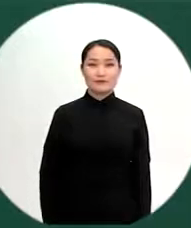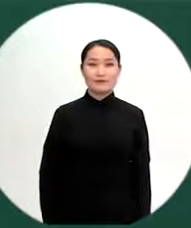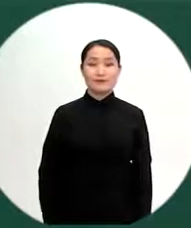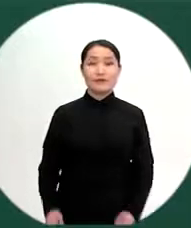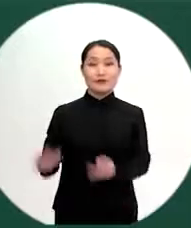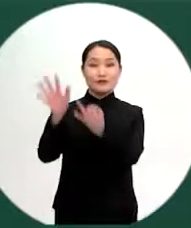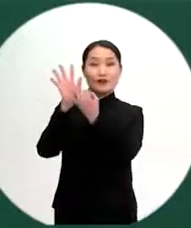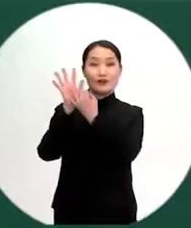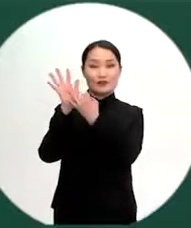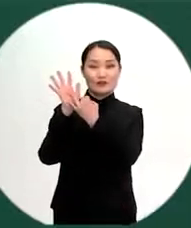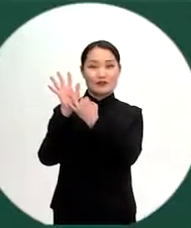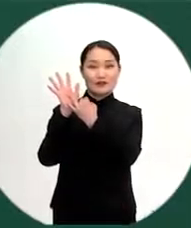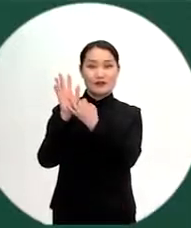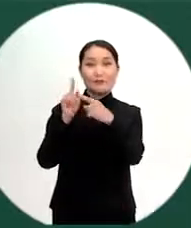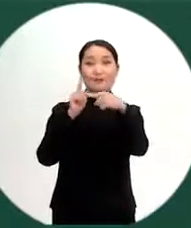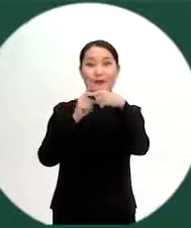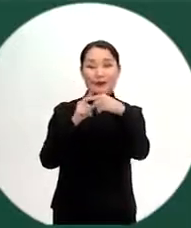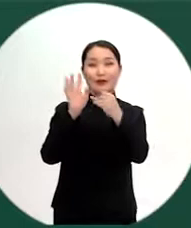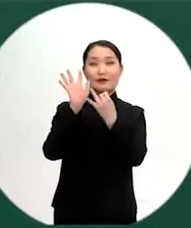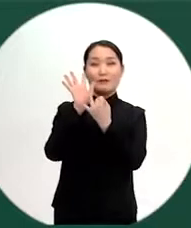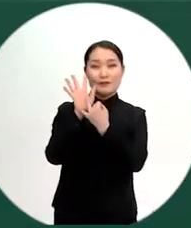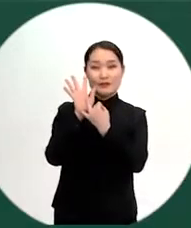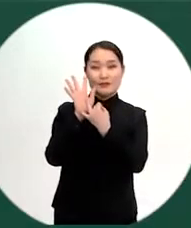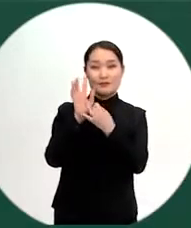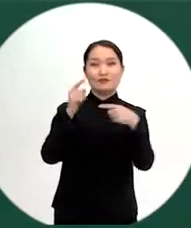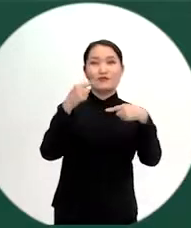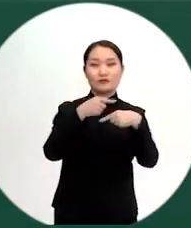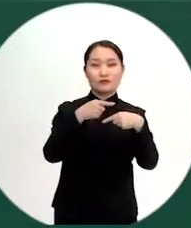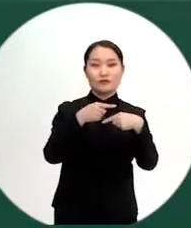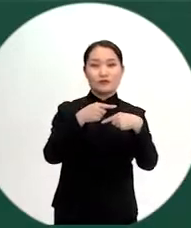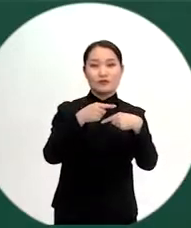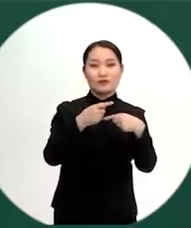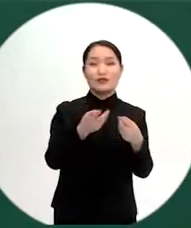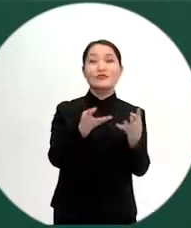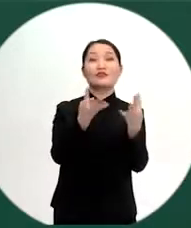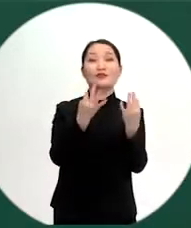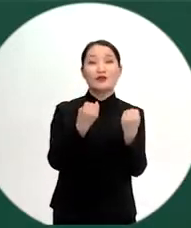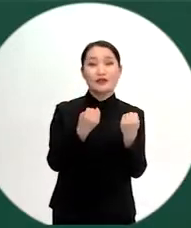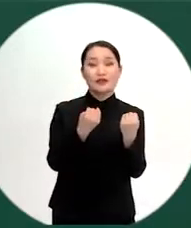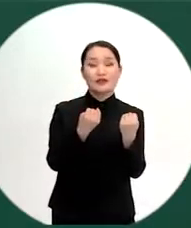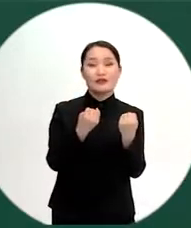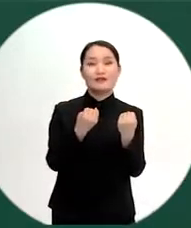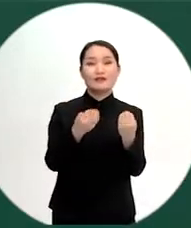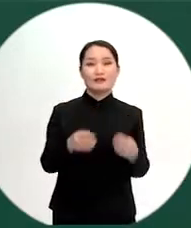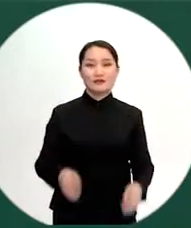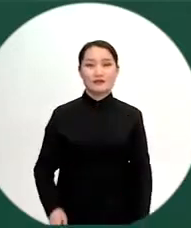Эхний 7 хоног дээр дараагийн 7 хоногийн нэмбэл нийт хэдэн хоног болох вэ?